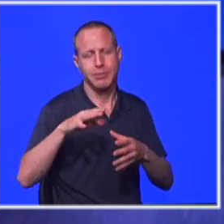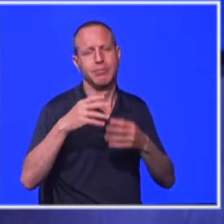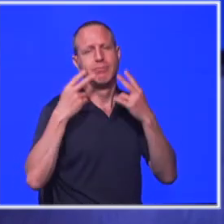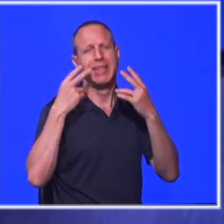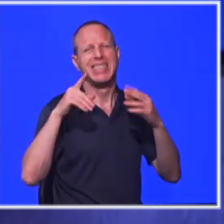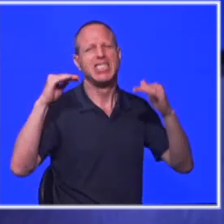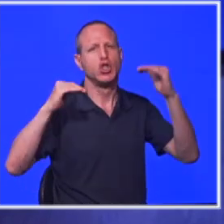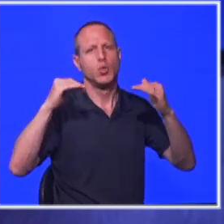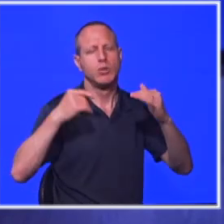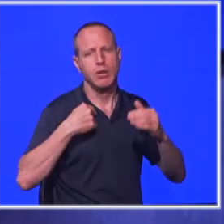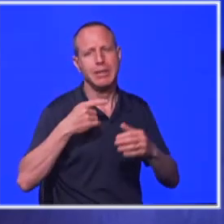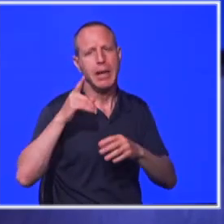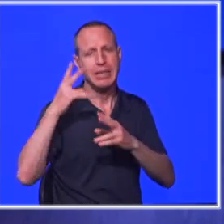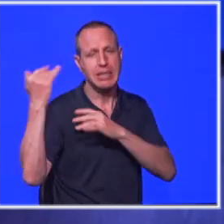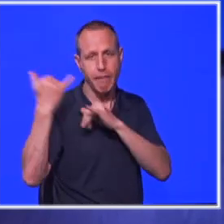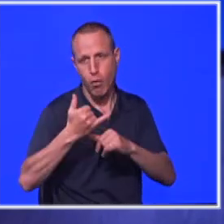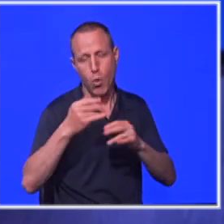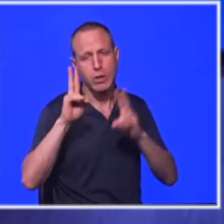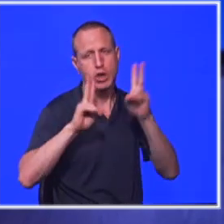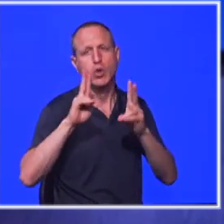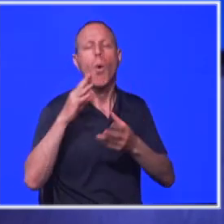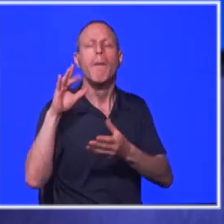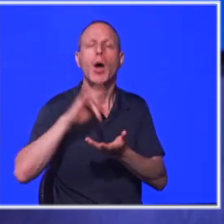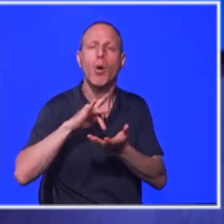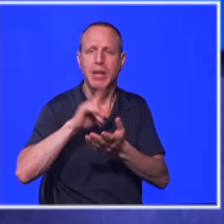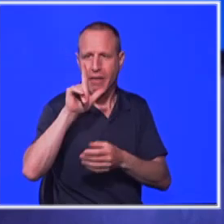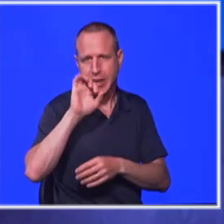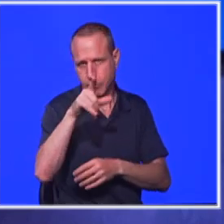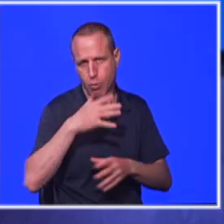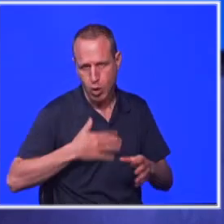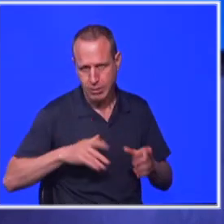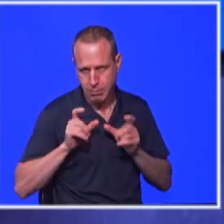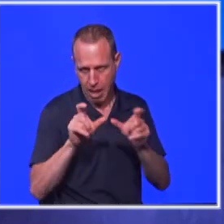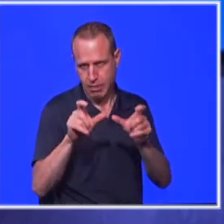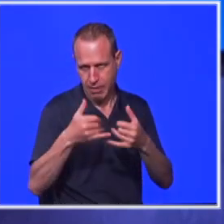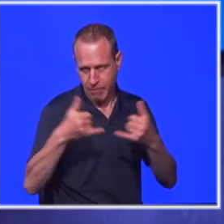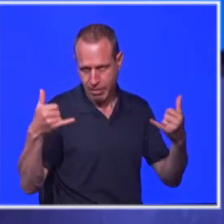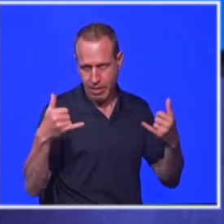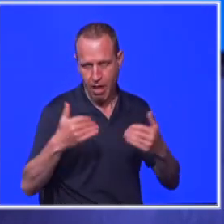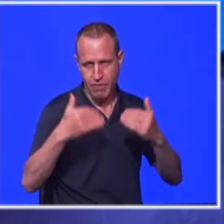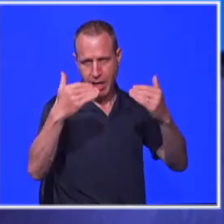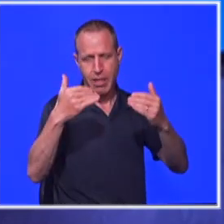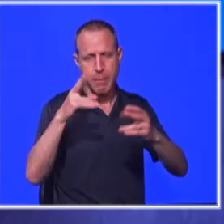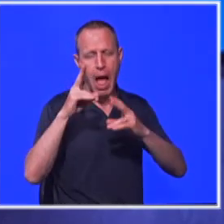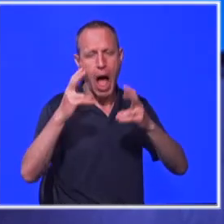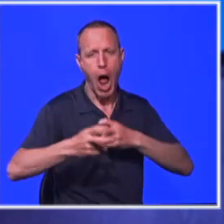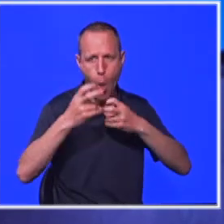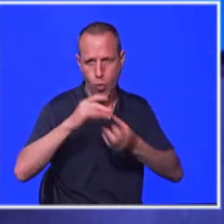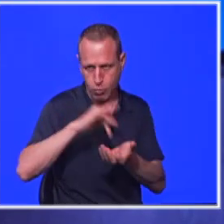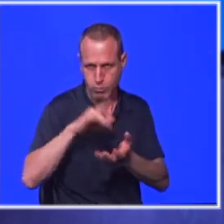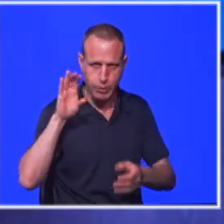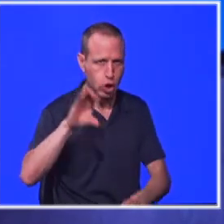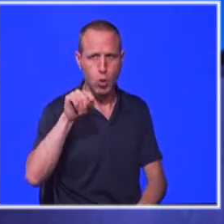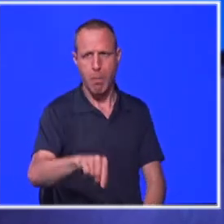בין יבוא לייצור מקומי. אבל אם אתם רוצים להגן ולפתח ולקדם את החקלאות המקומית, תשקיעו